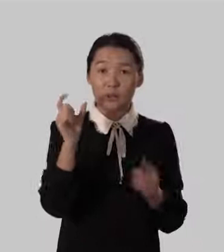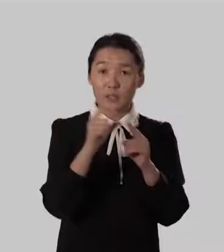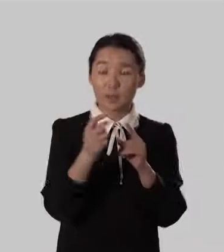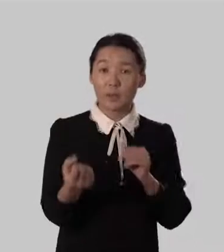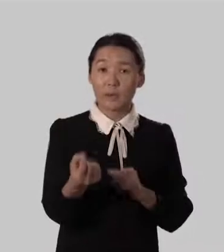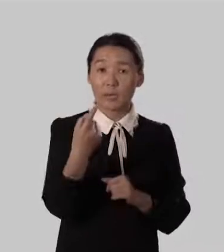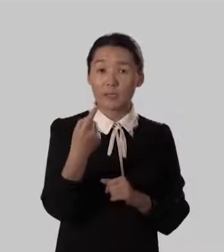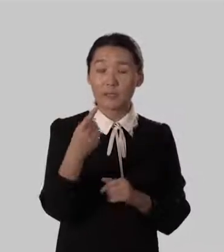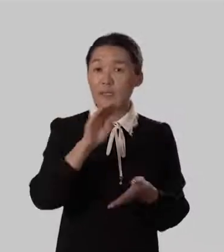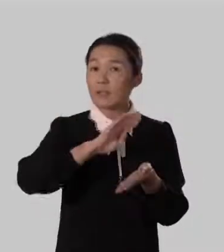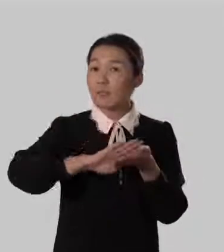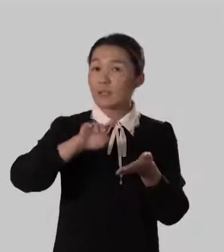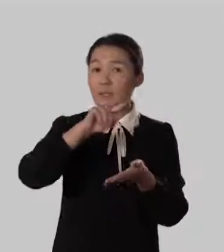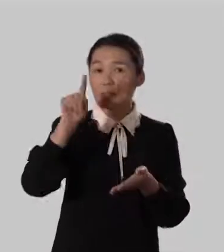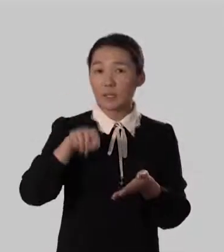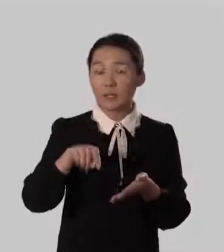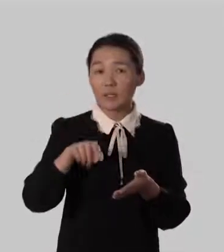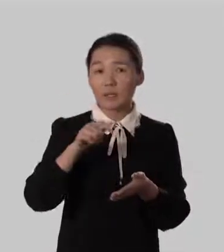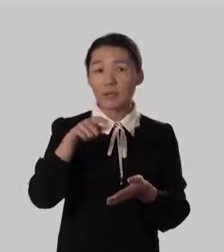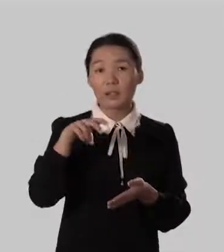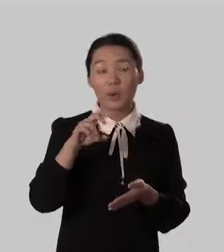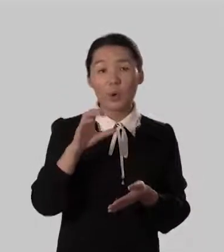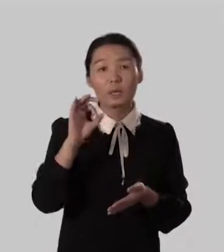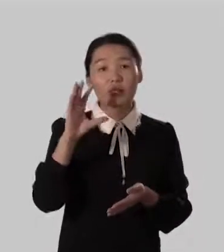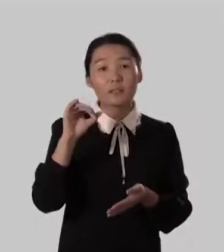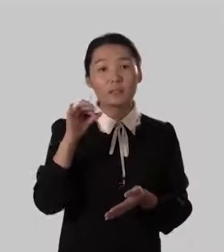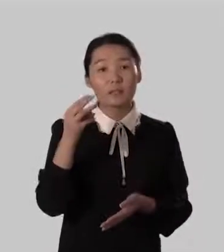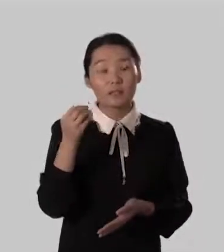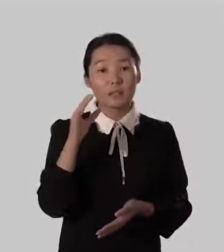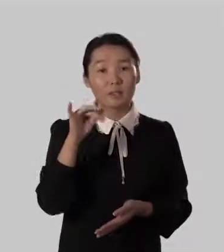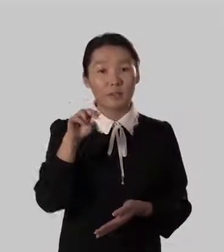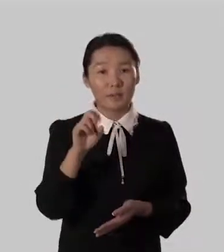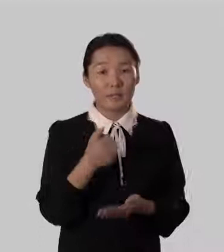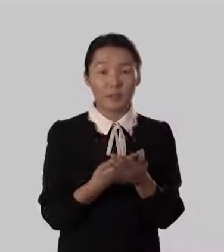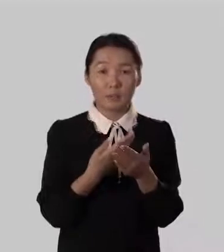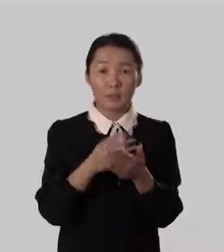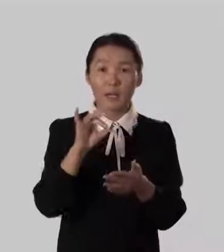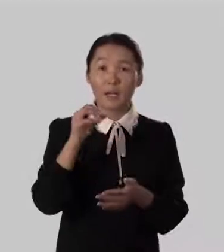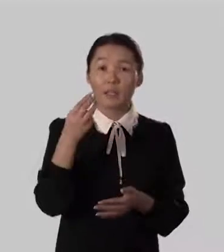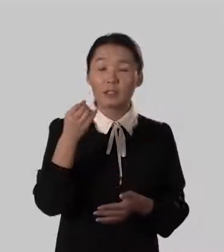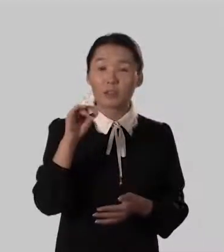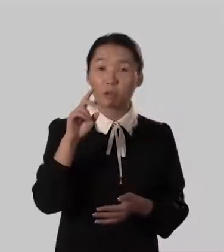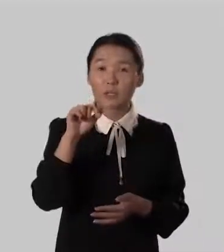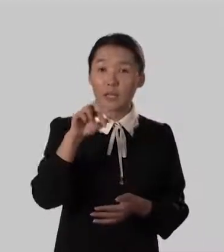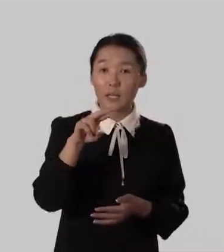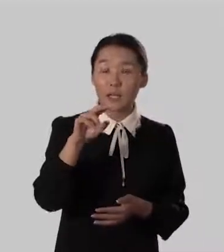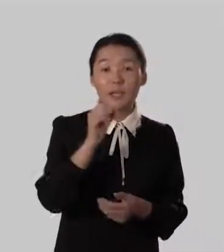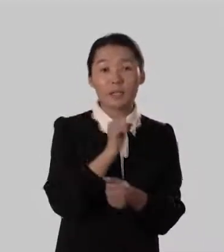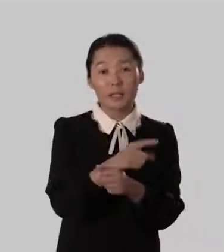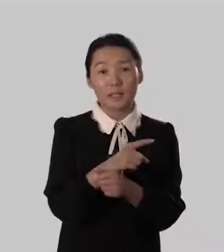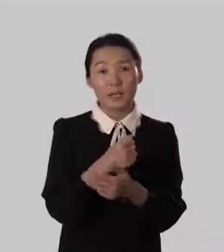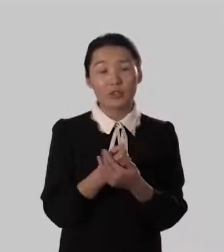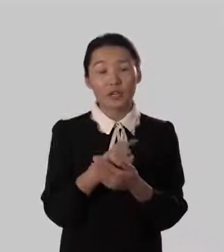образовано от бис приставочных глаголов совершенного вида например решенная задача